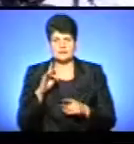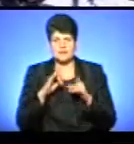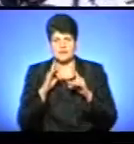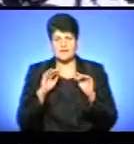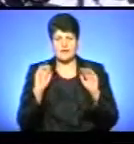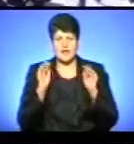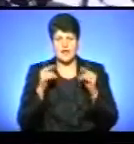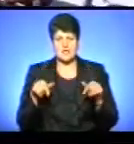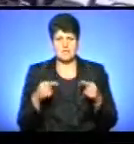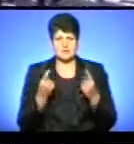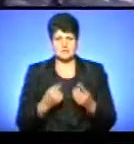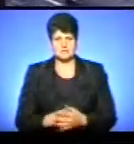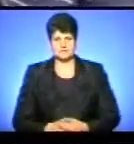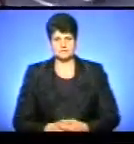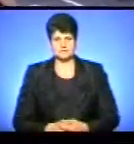реанімації.